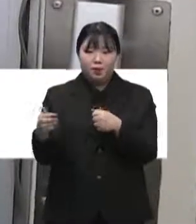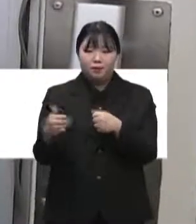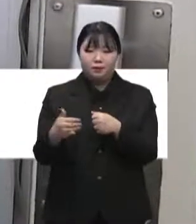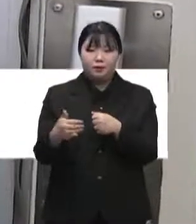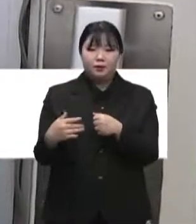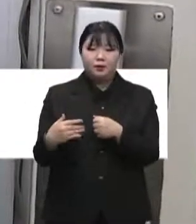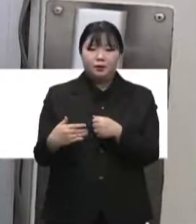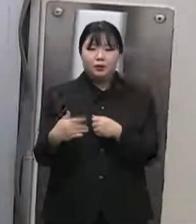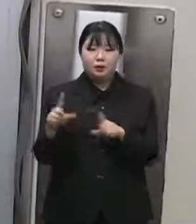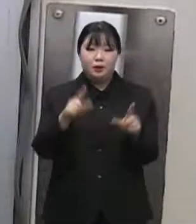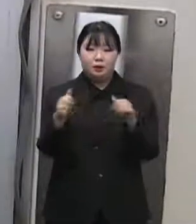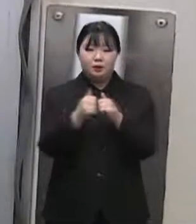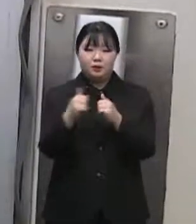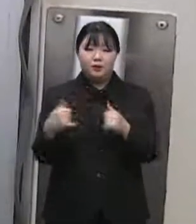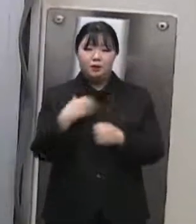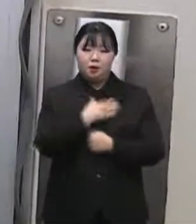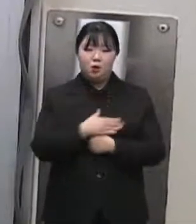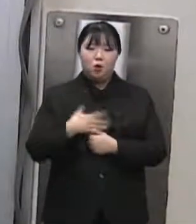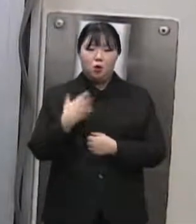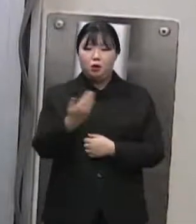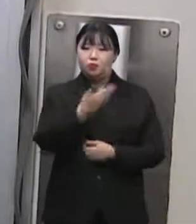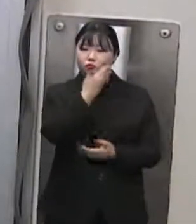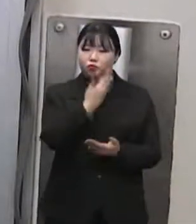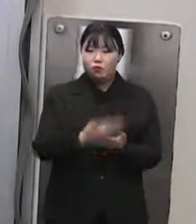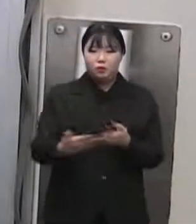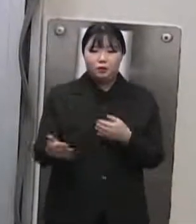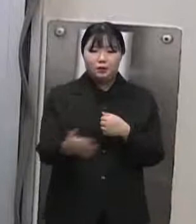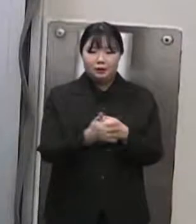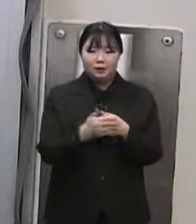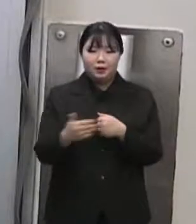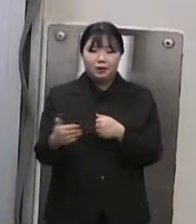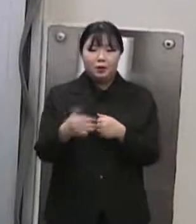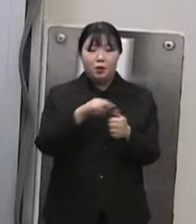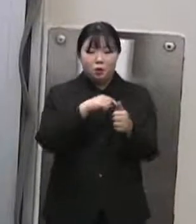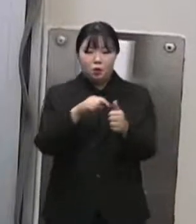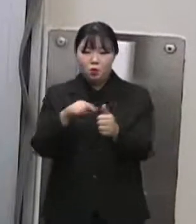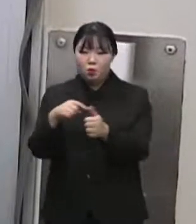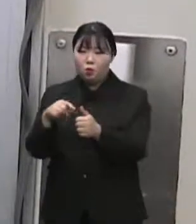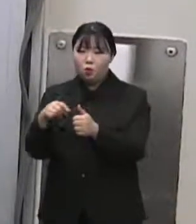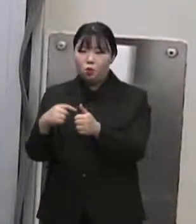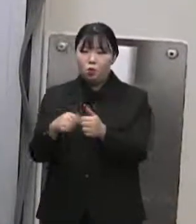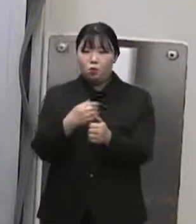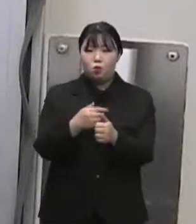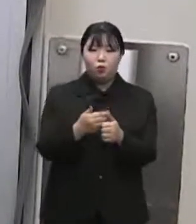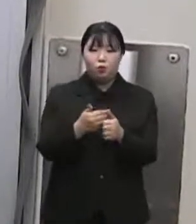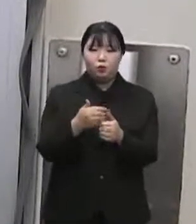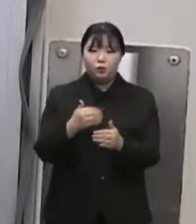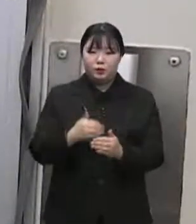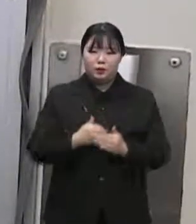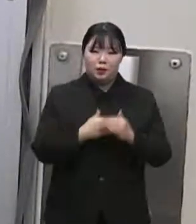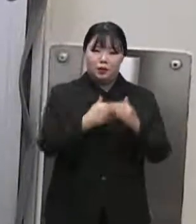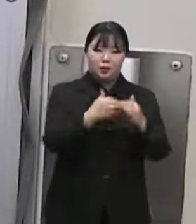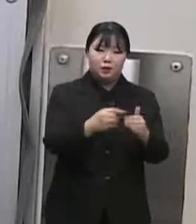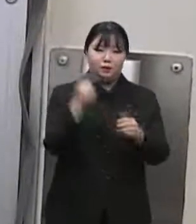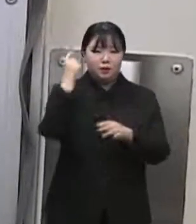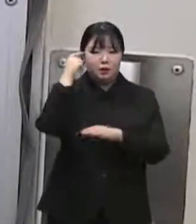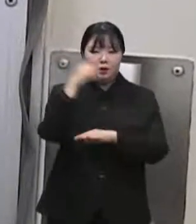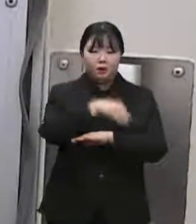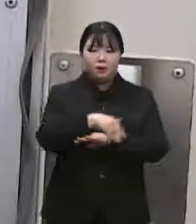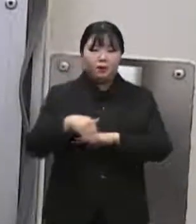건강이 중요해진 만큼 규제보다는 멘토링 방식을 행정 지도로 안전한 먹거리를 지켜나가겠다고 말했습니다.